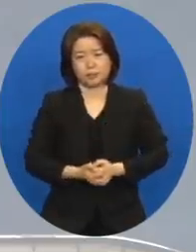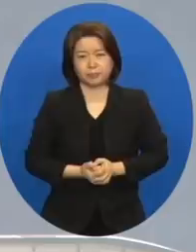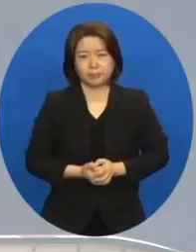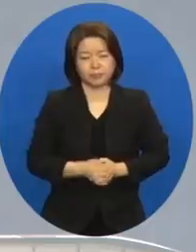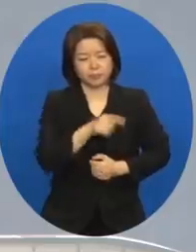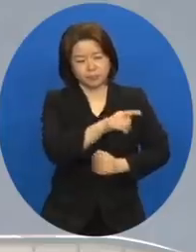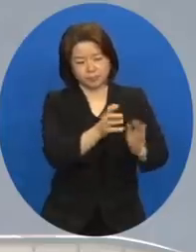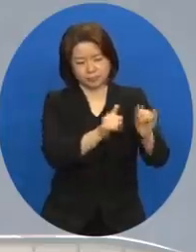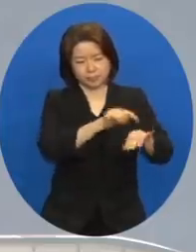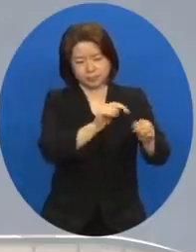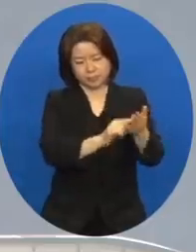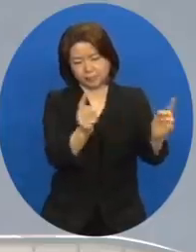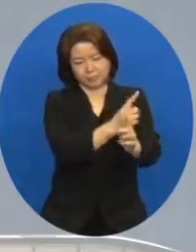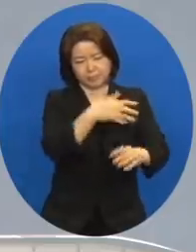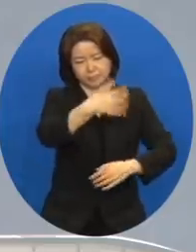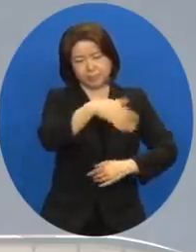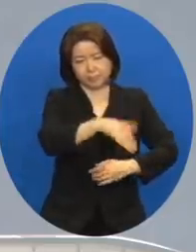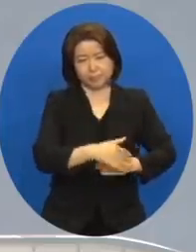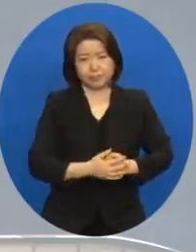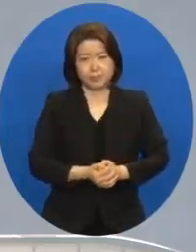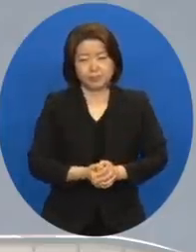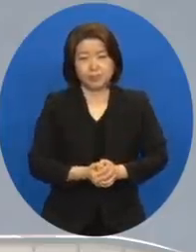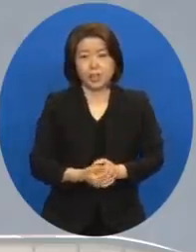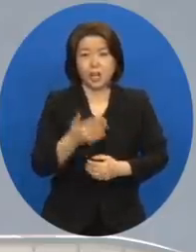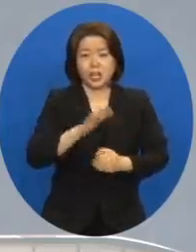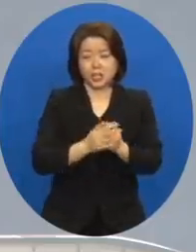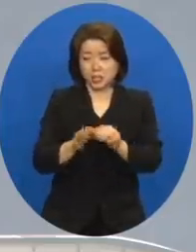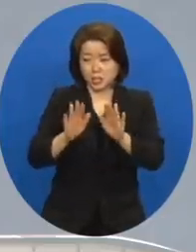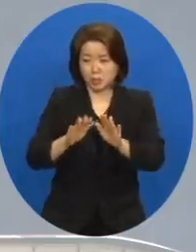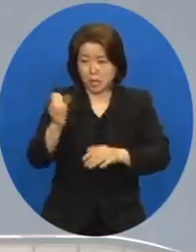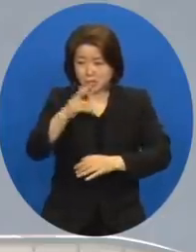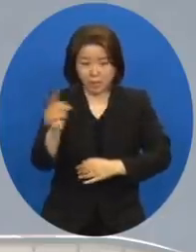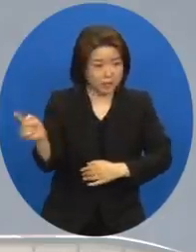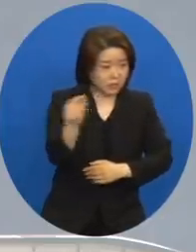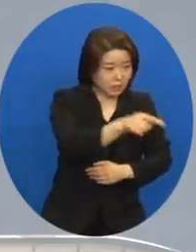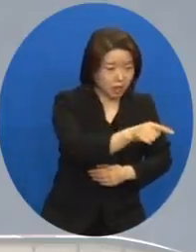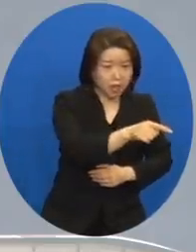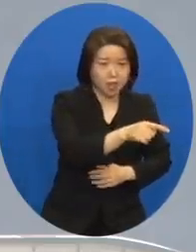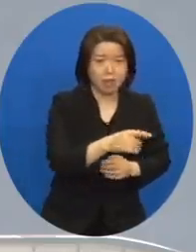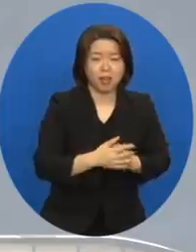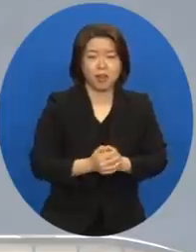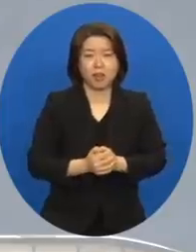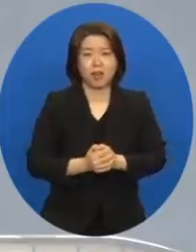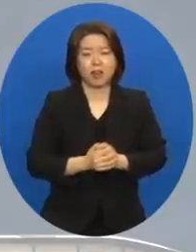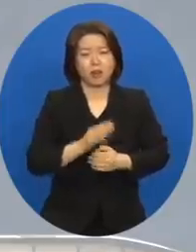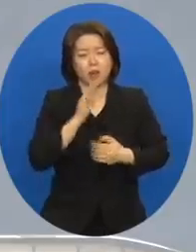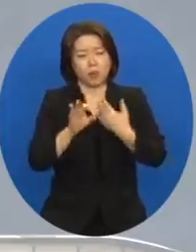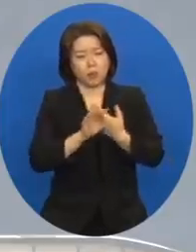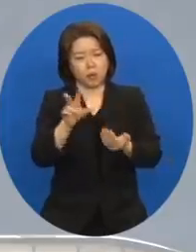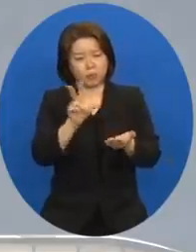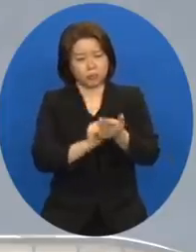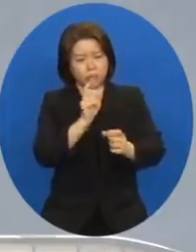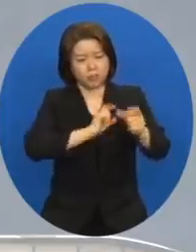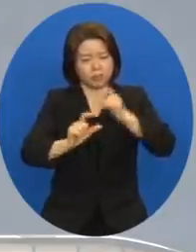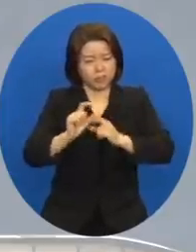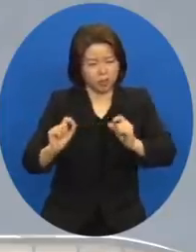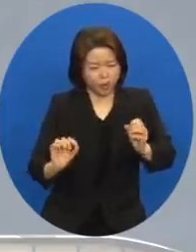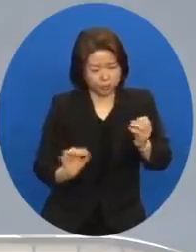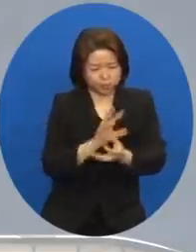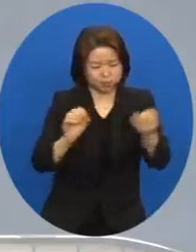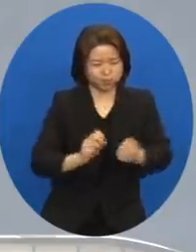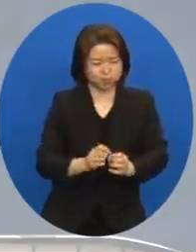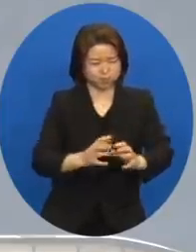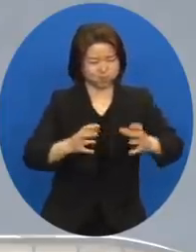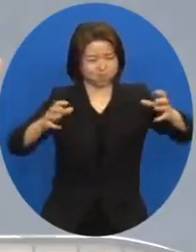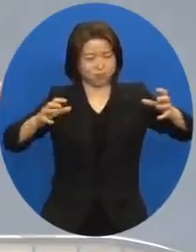사람들은 마음이 안 바뀌었어요 그런데 이번에 다시 가게 되면 그러면 문제는 더 심각해 지고 성